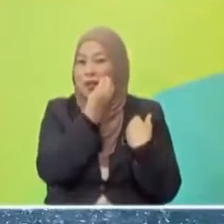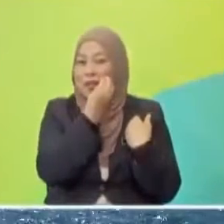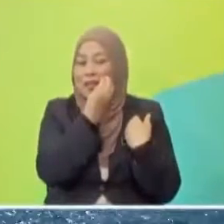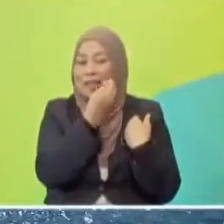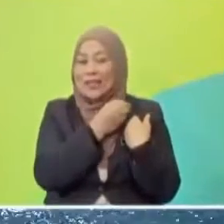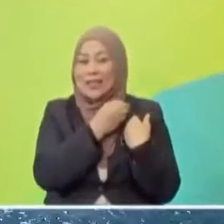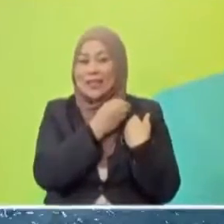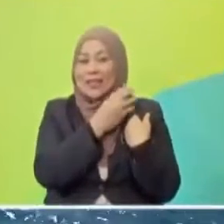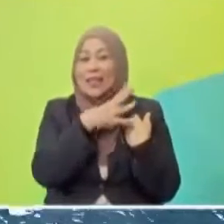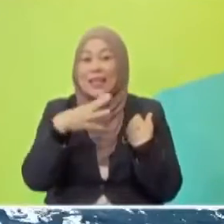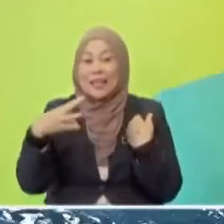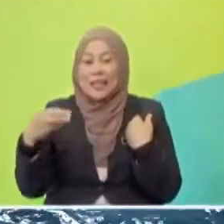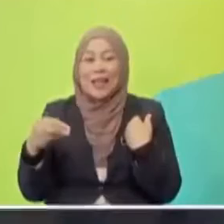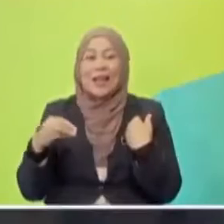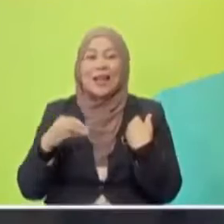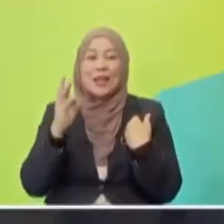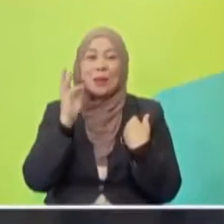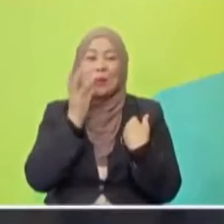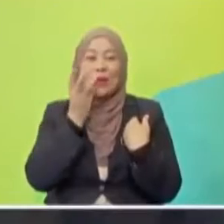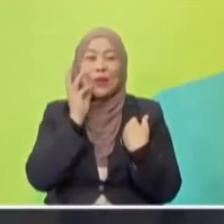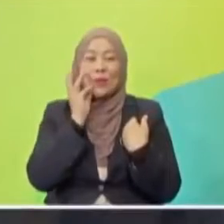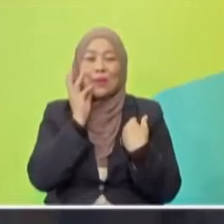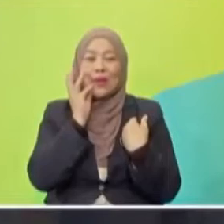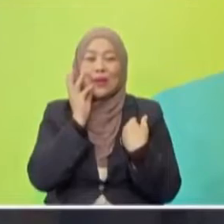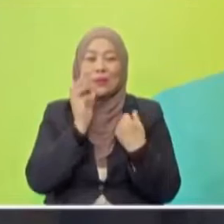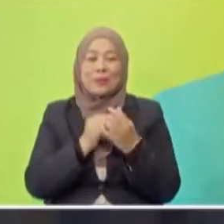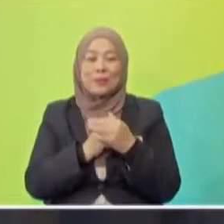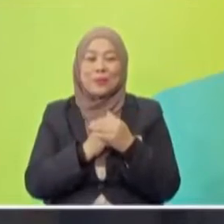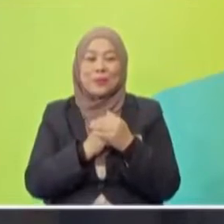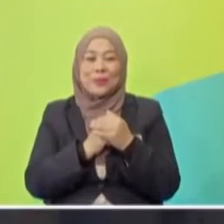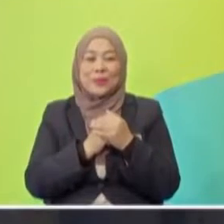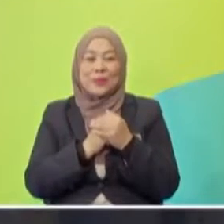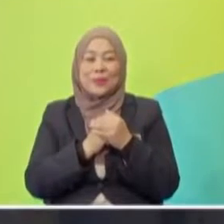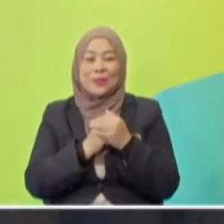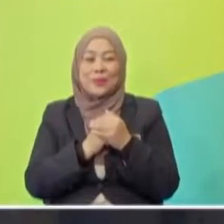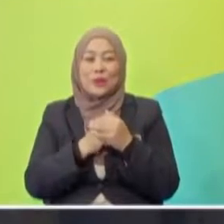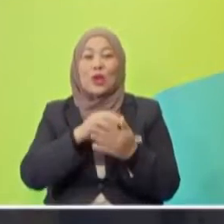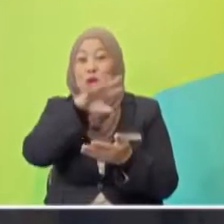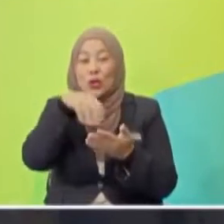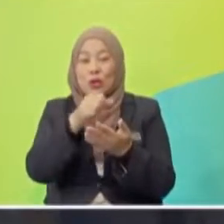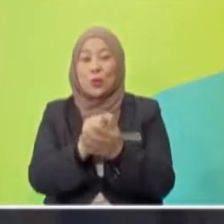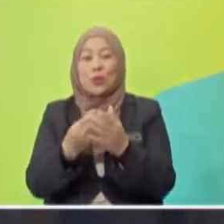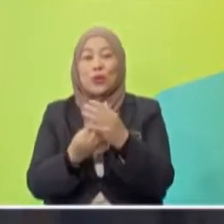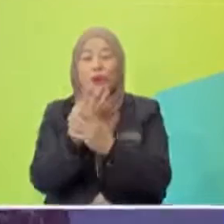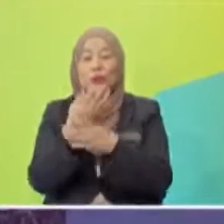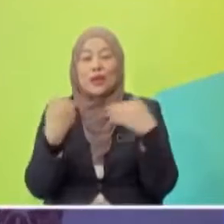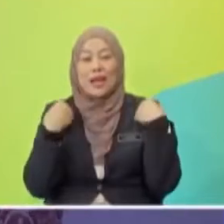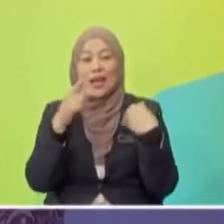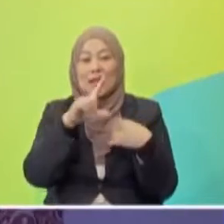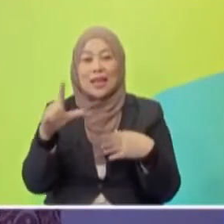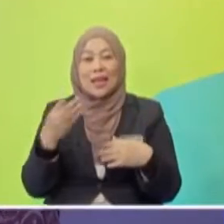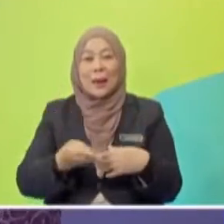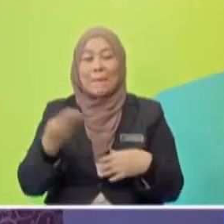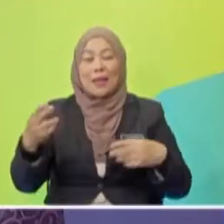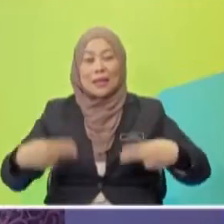tumbuh-tumbuhan yang berbuah semua tumbuhan adalah benda hidup Oke kesimpulannya